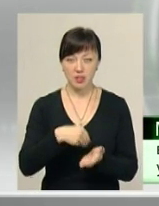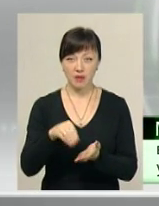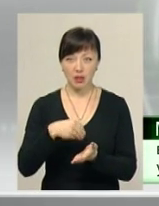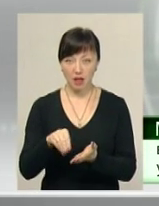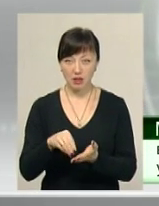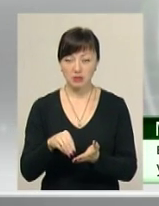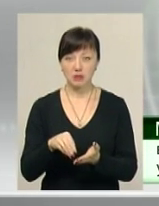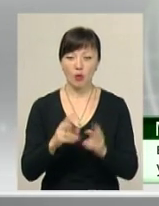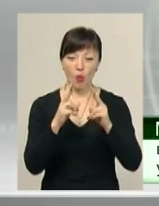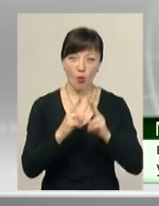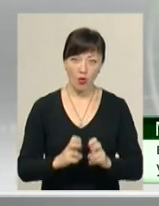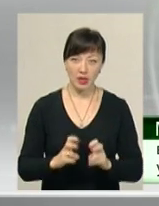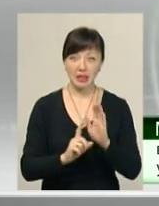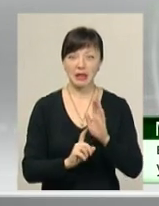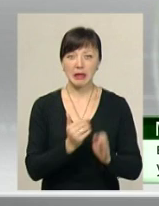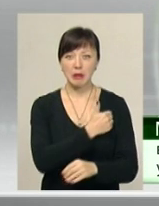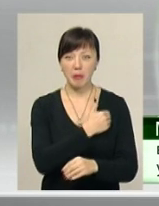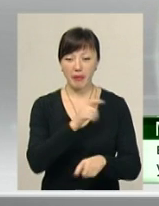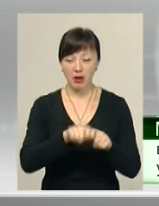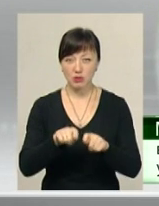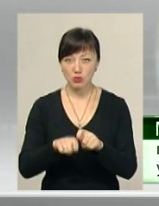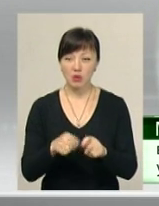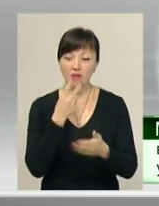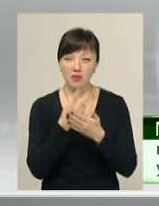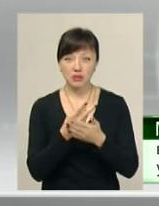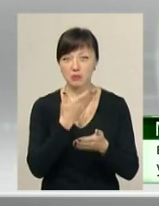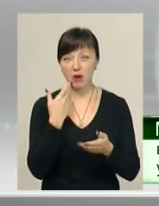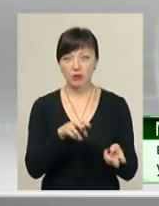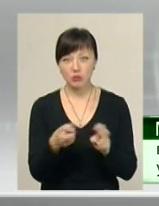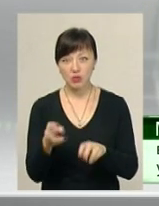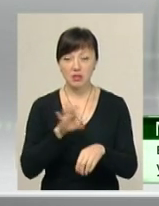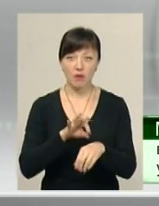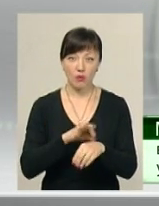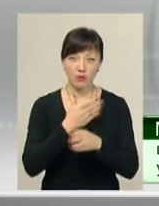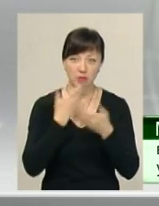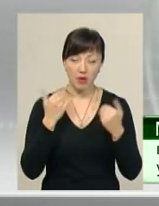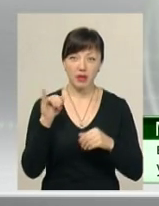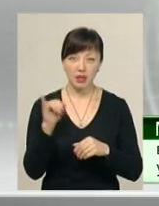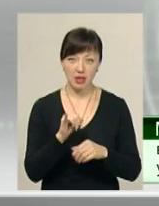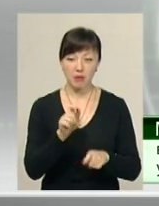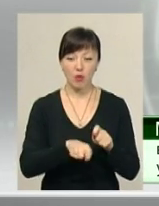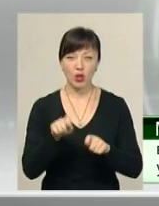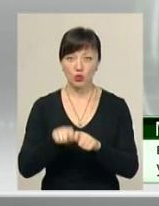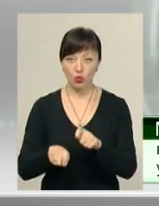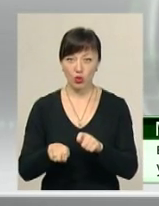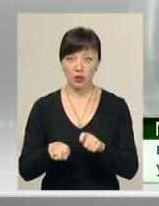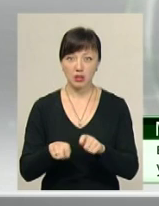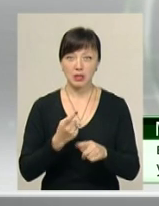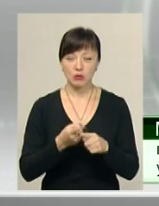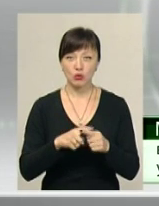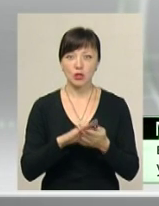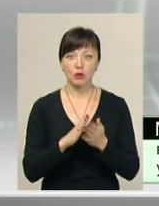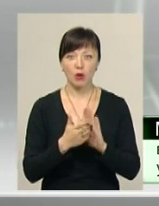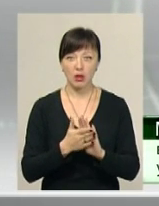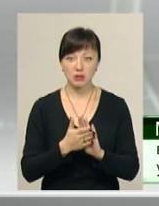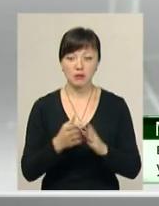свиней, клінічний огляд, термометрія, виявляючи, чи не було загибелі, чи немає захворювання – і моніторять дану